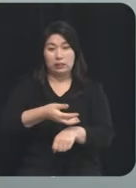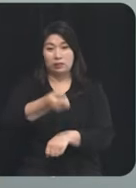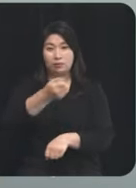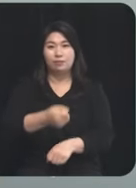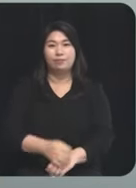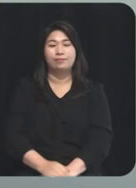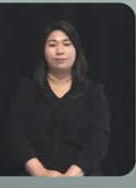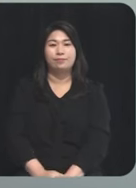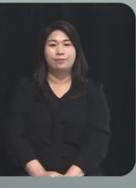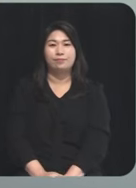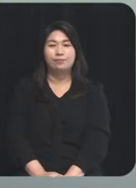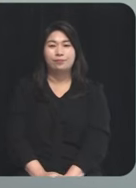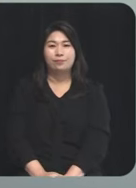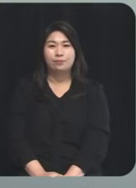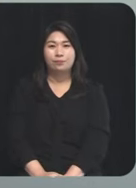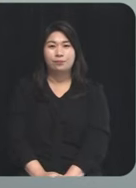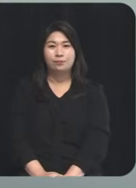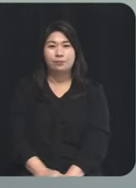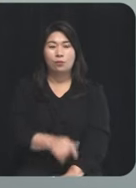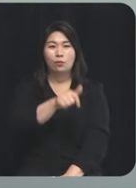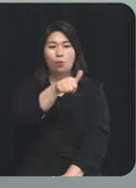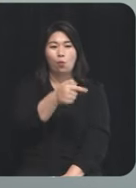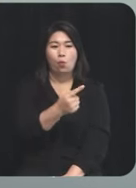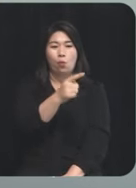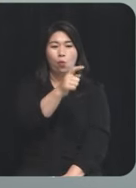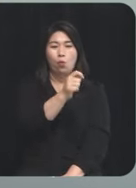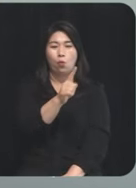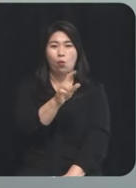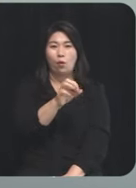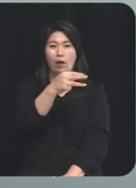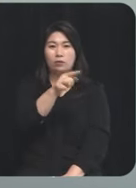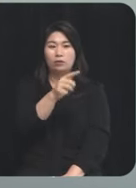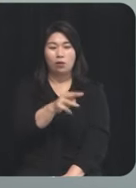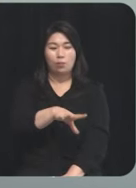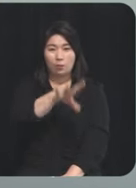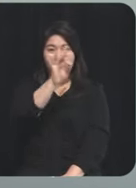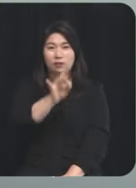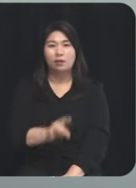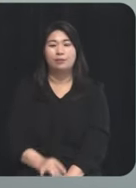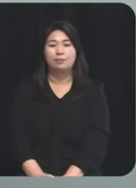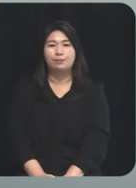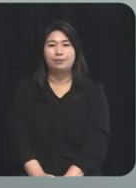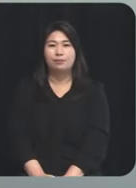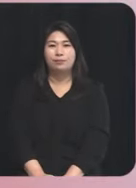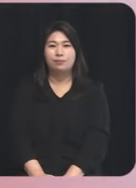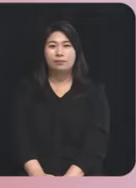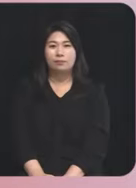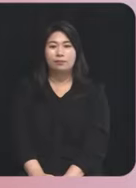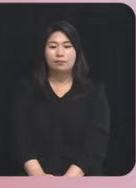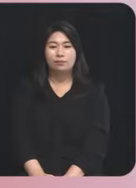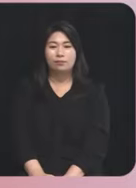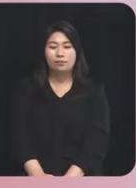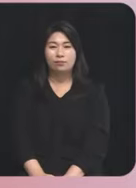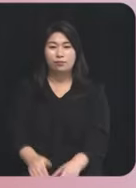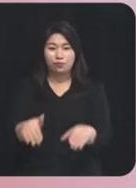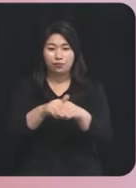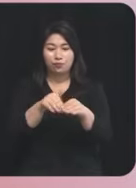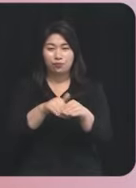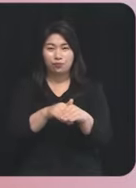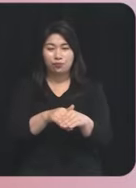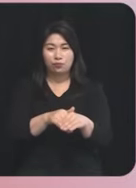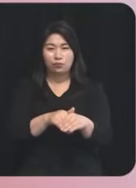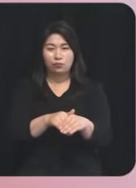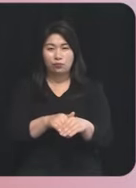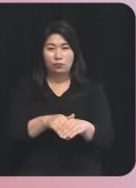주어지겠습니다. 주도권 토론은 먼저 고광철 후보께서 해주시겠습니다. 문 후보님, 네.